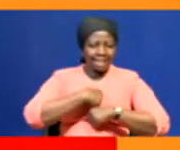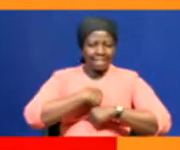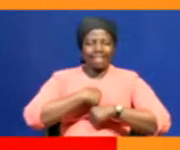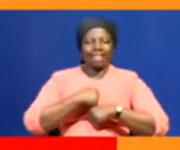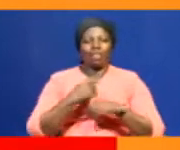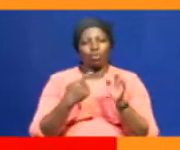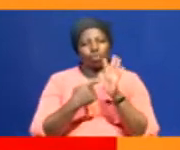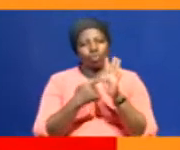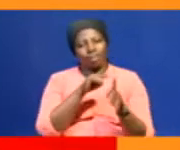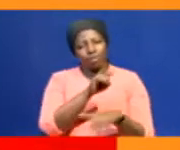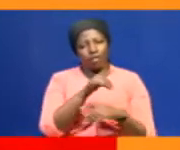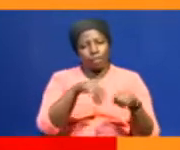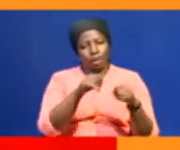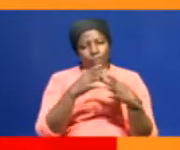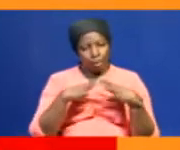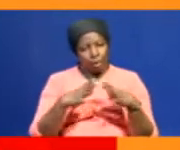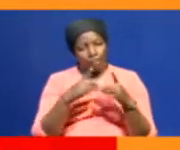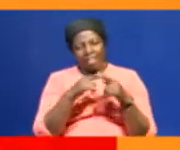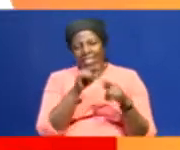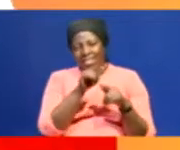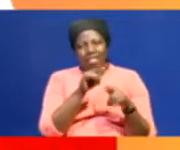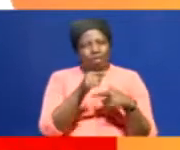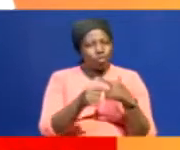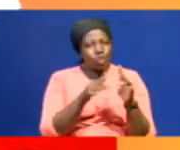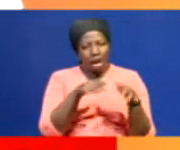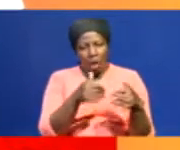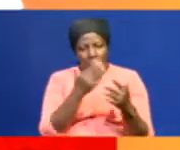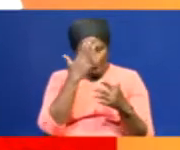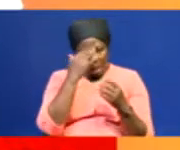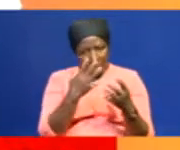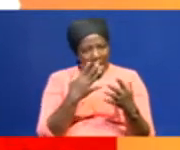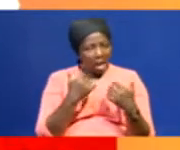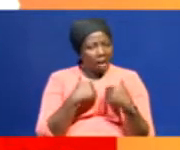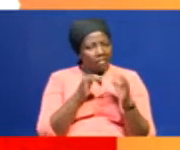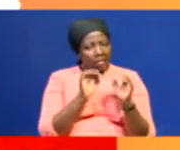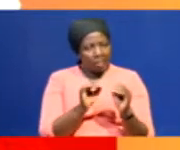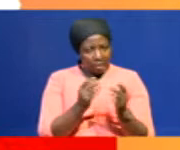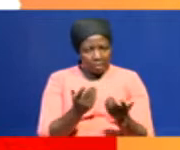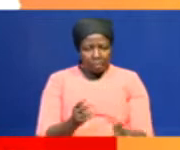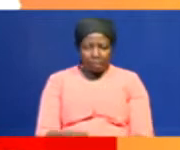wapi, maana si wengi wanaonekana nazo? Yes,